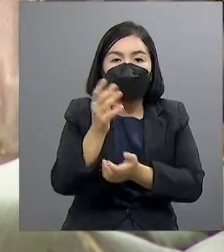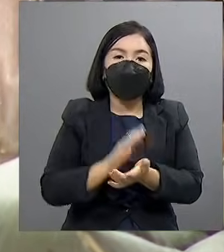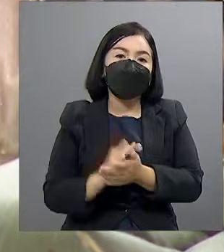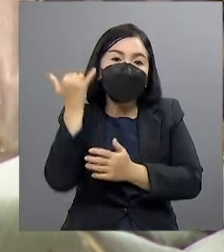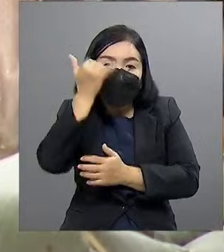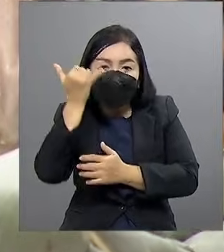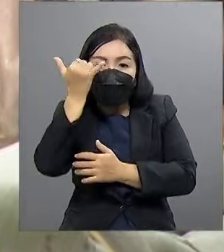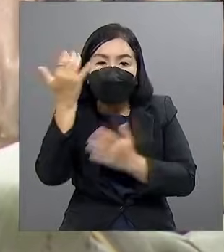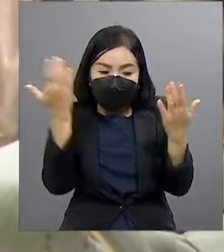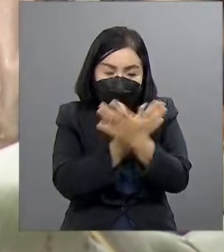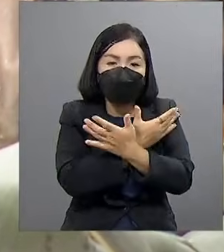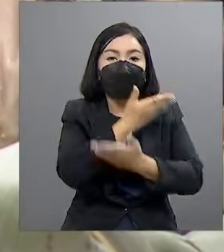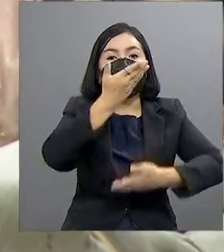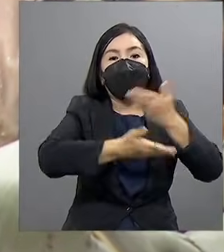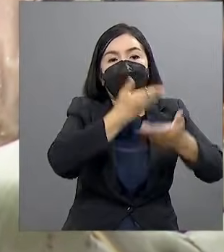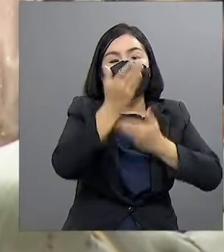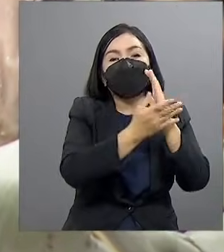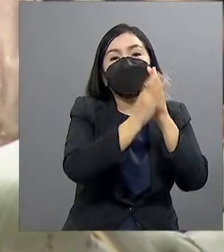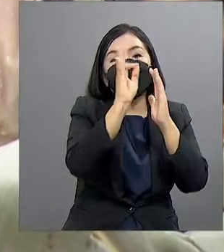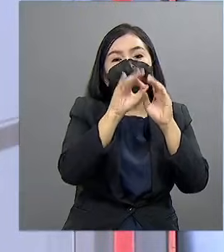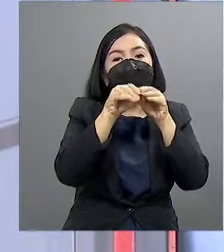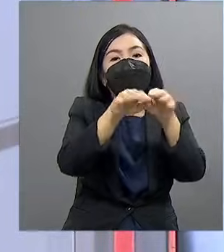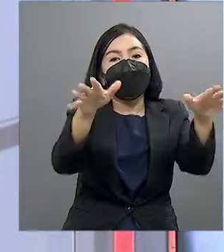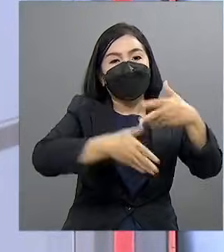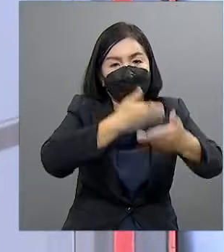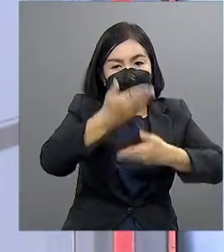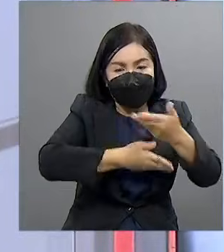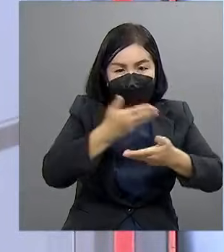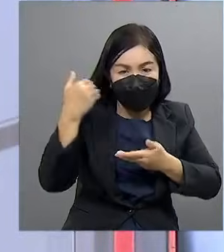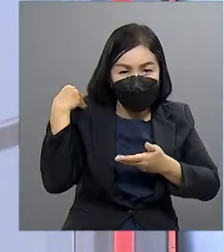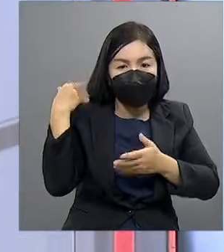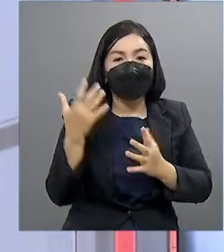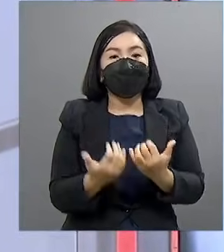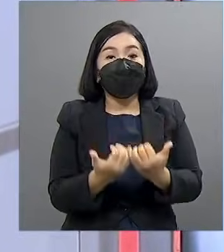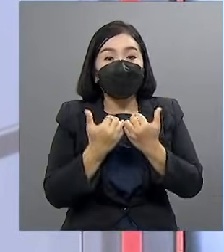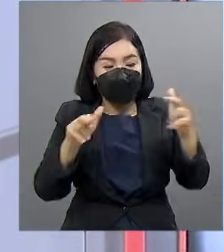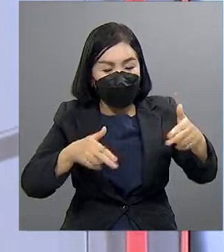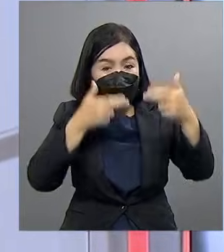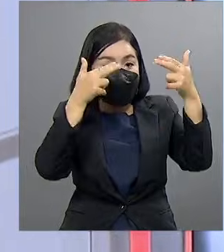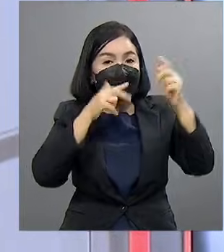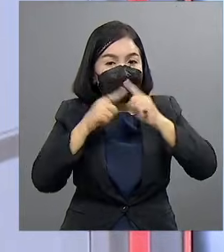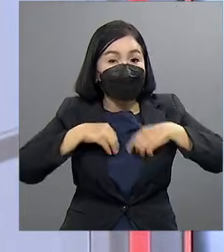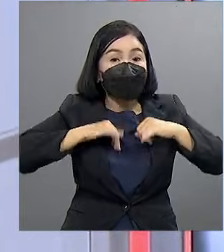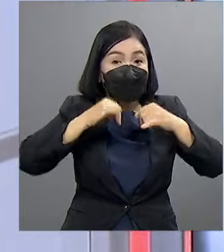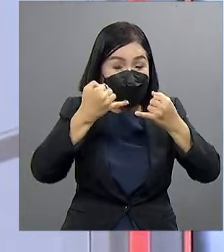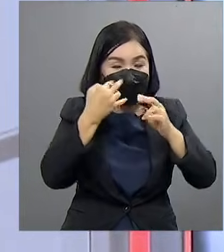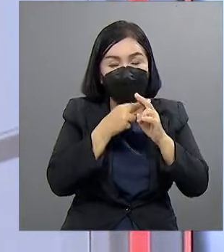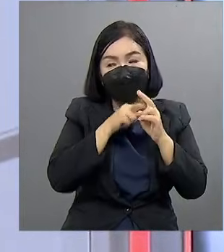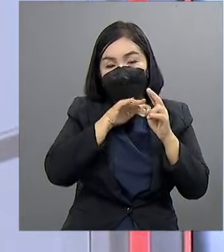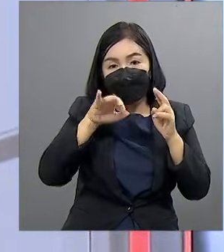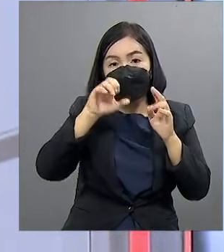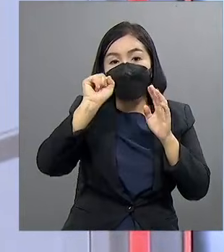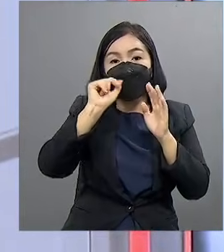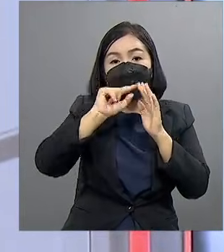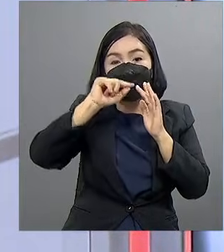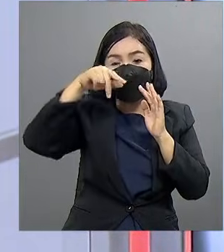ลน์และมาออกรายการของเราอีกทั้งยังมีผลิตภัณฑ์อื่นด้วยตอนนี้วิดีโอคอลคุยกันหน่อยครับกับคุณสุพิมพาศรีสุพรรณราชหรือ